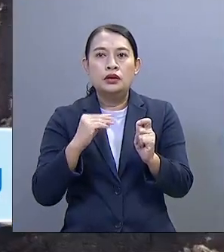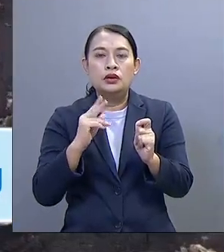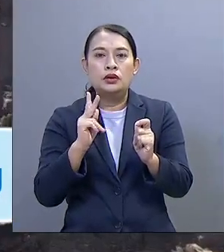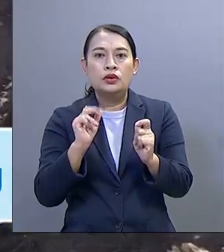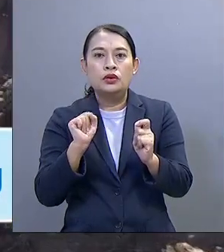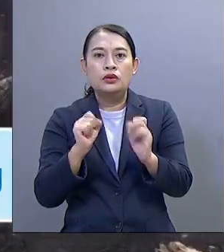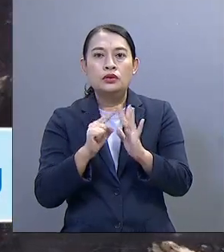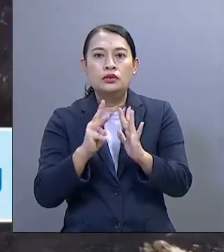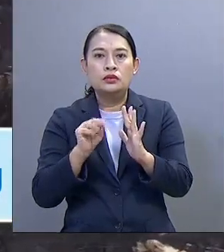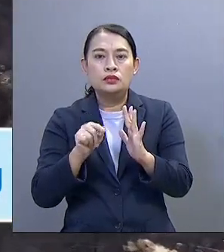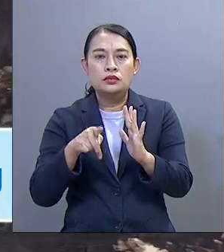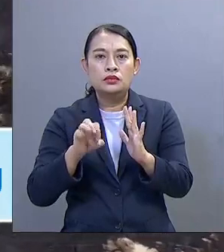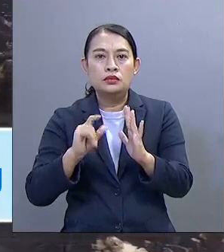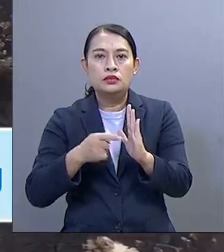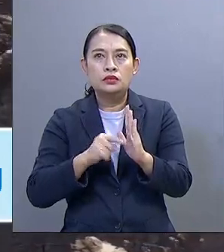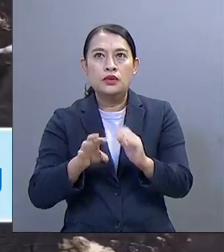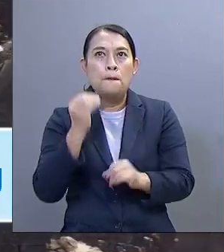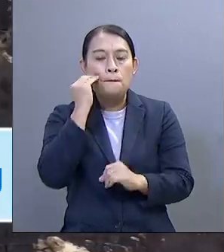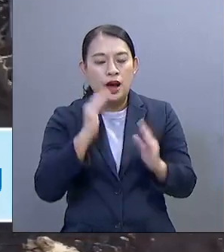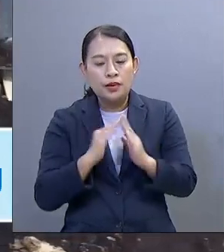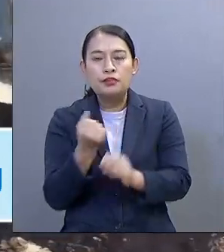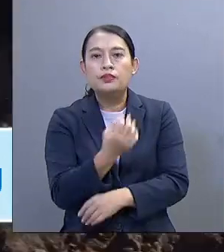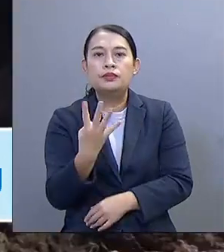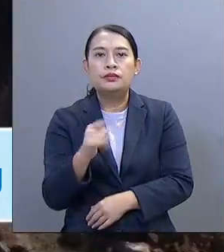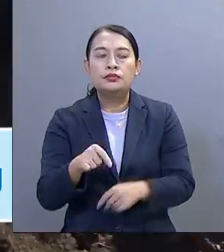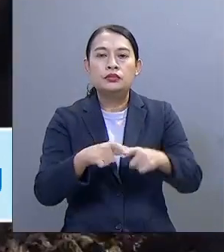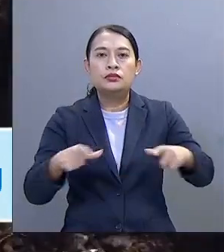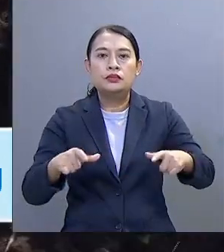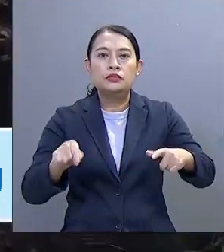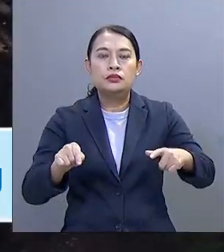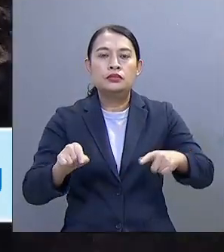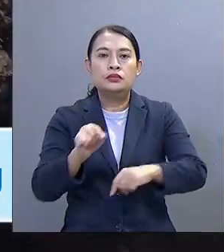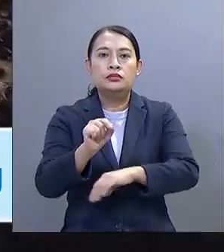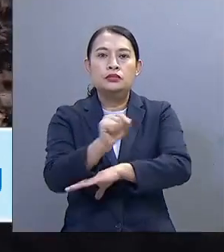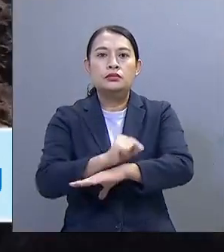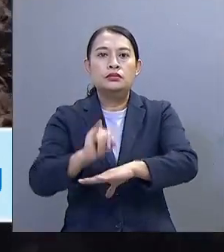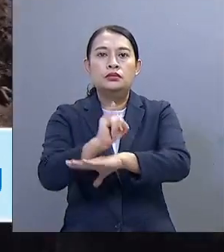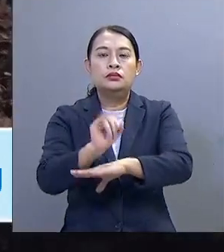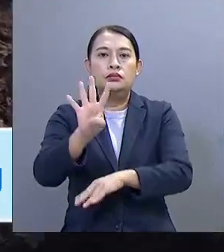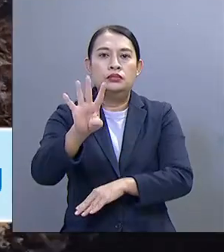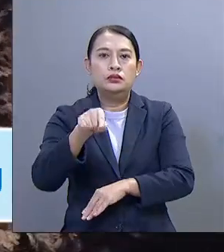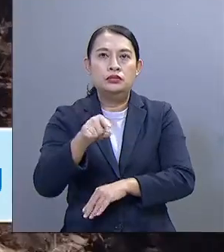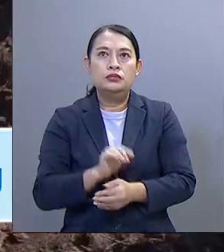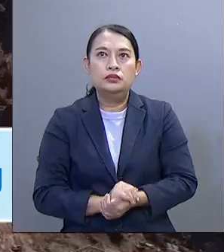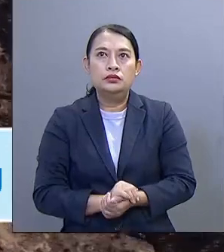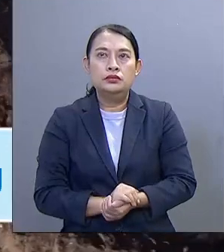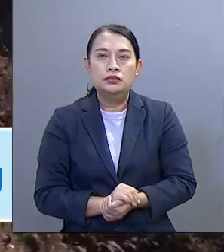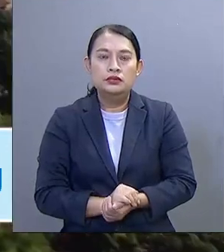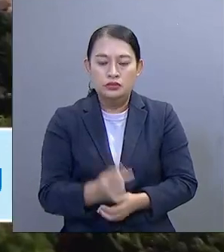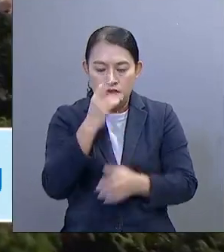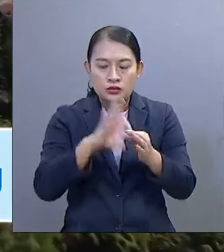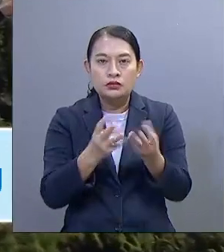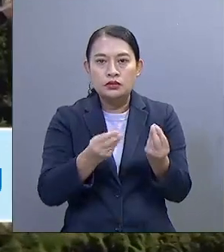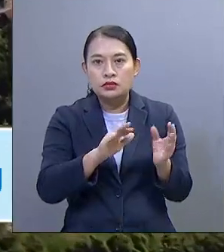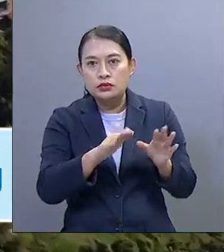านของตเองแล้พี่น้เริ่กนสี่หลัในพืนที่สี่ไหร่เี่ยมันเกิดสุดตัว คชมเห็นภาพไคะจากโรนเี่ยค่ะ